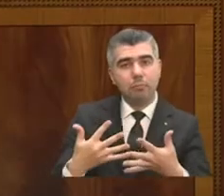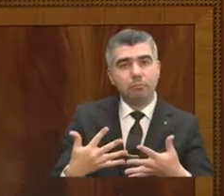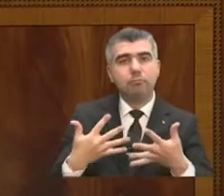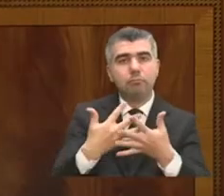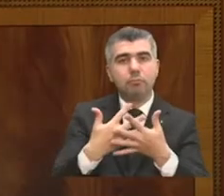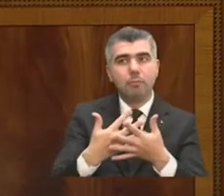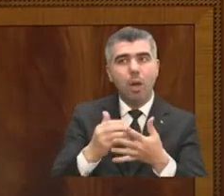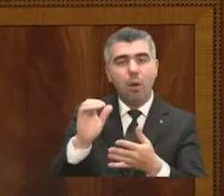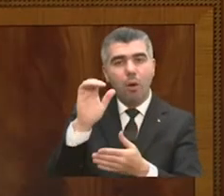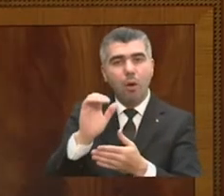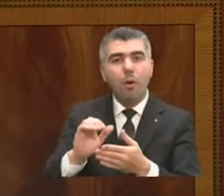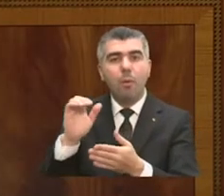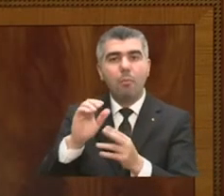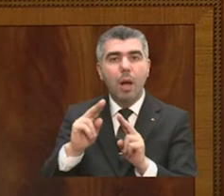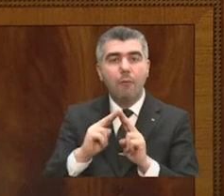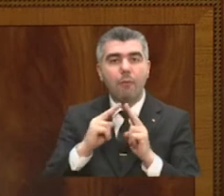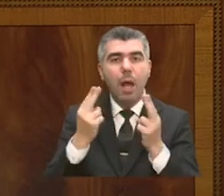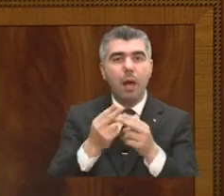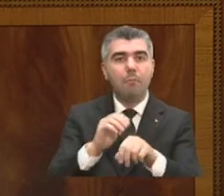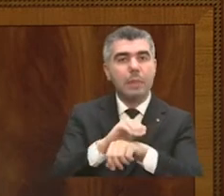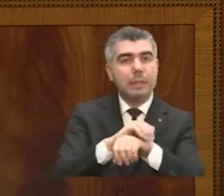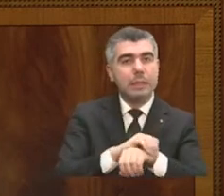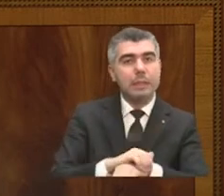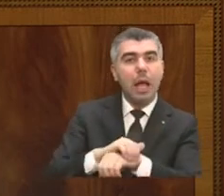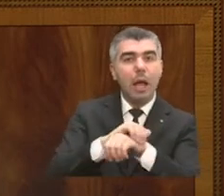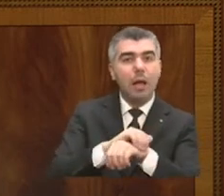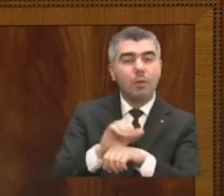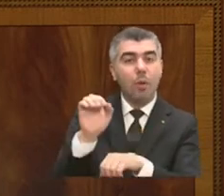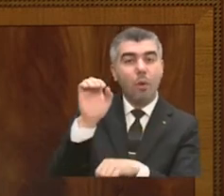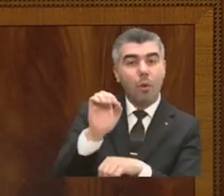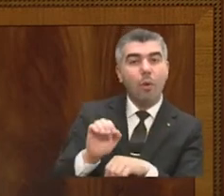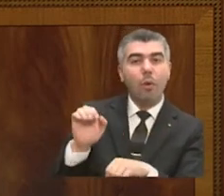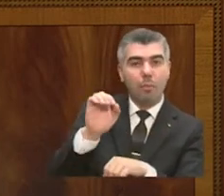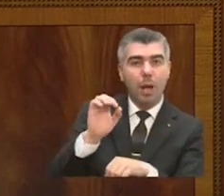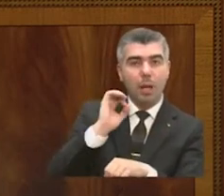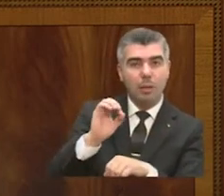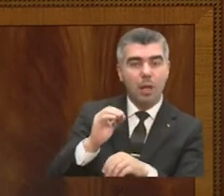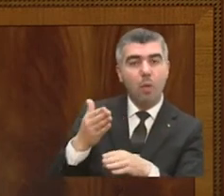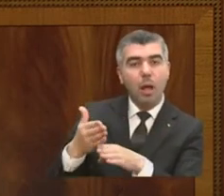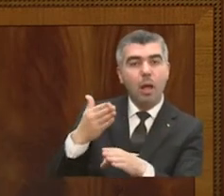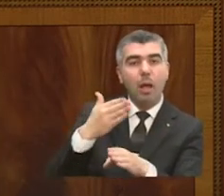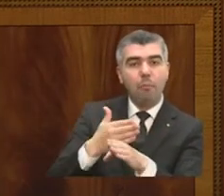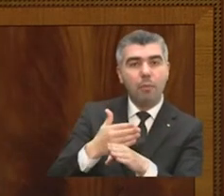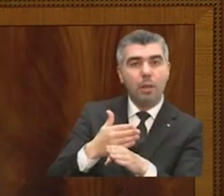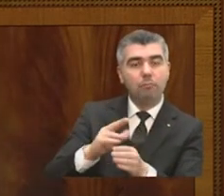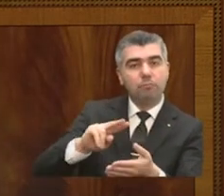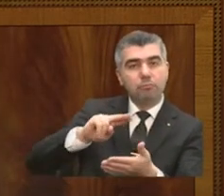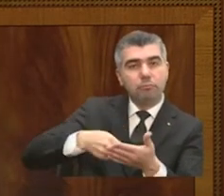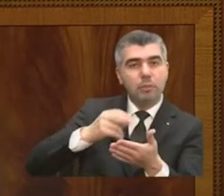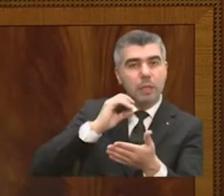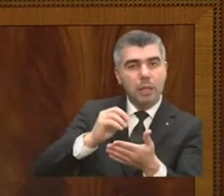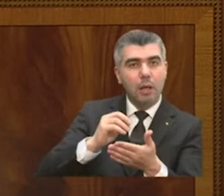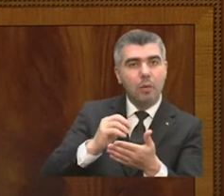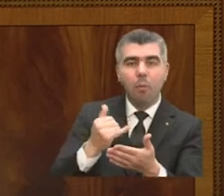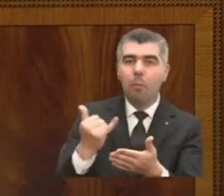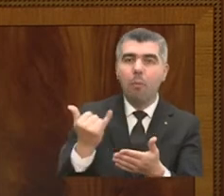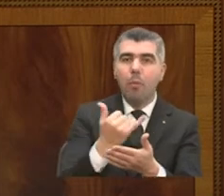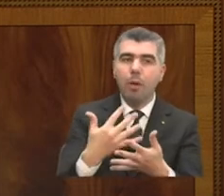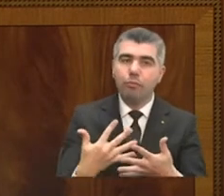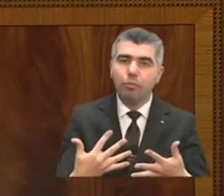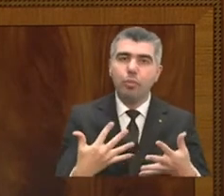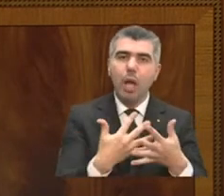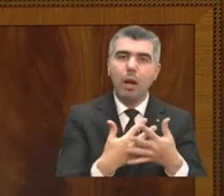sûr, veille à protéger et à développer ses relations et